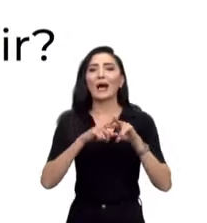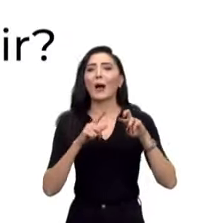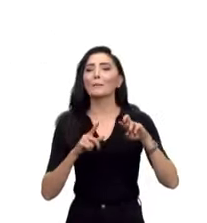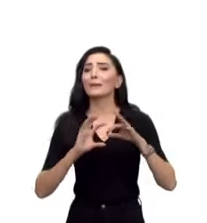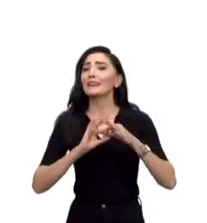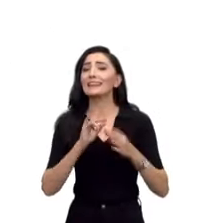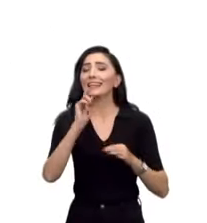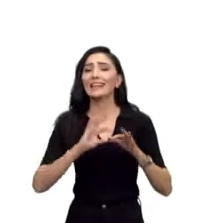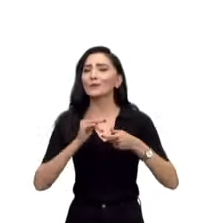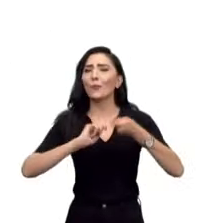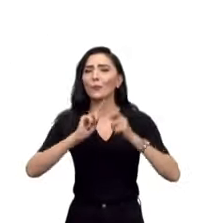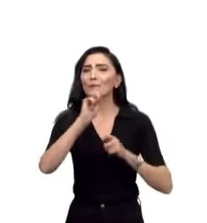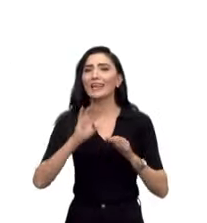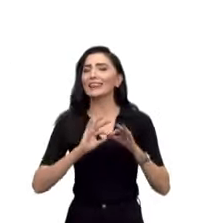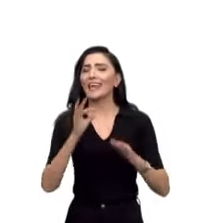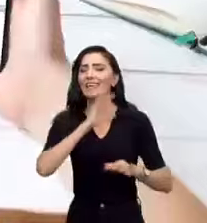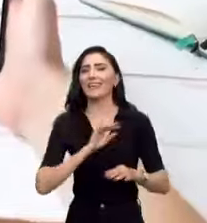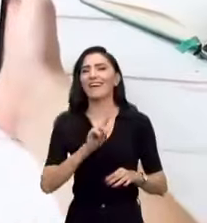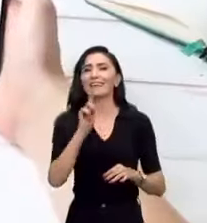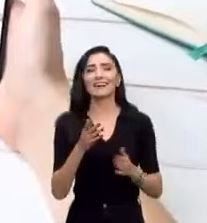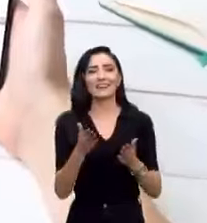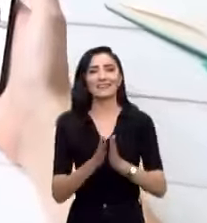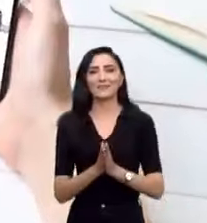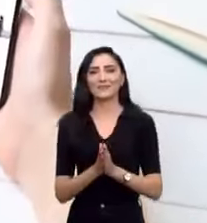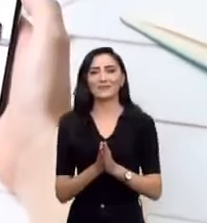WhatsApp nedir? Nasıl kullanılır? Ne işe yarar?